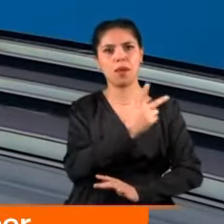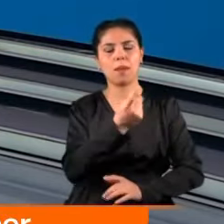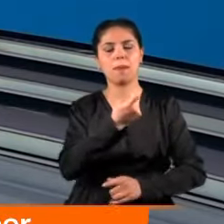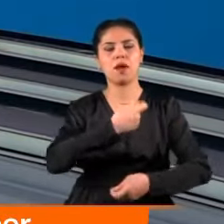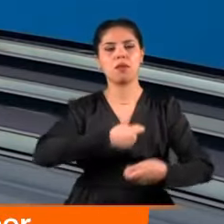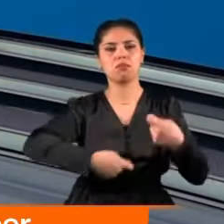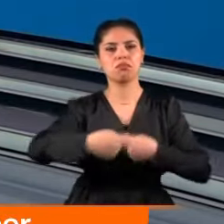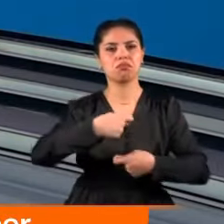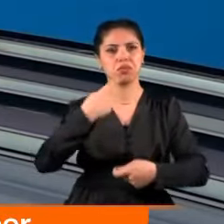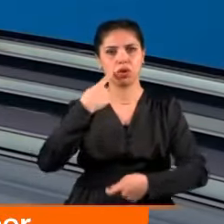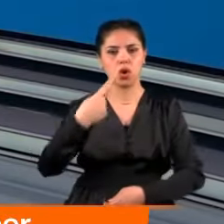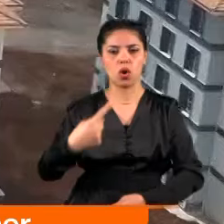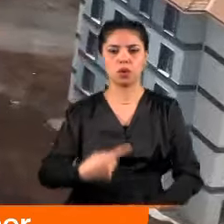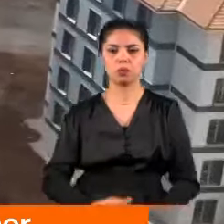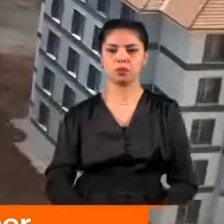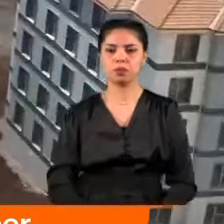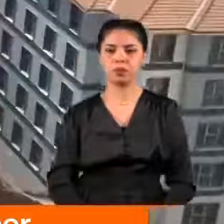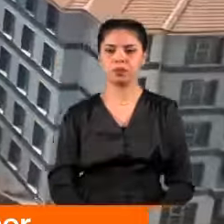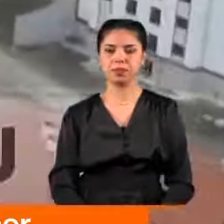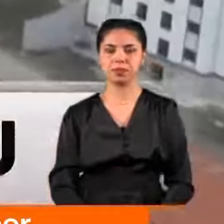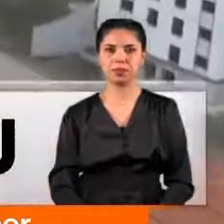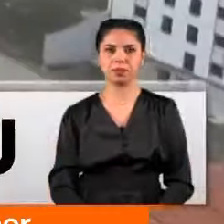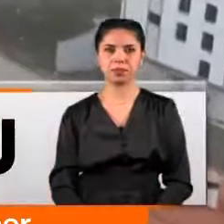trafiği vardı.